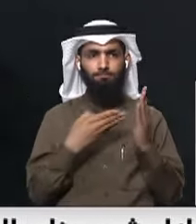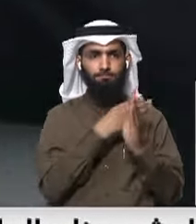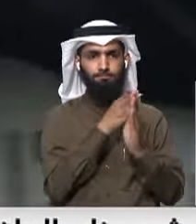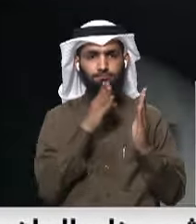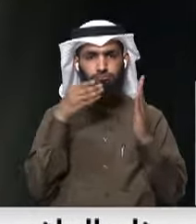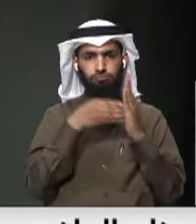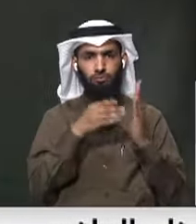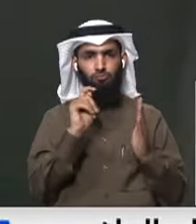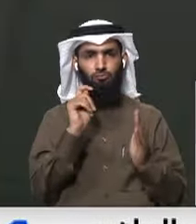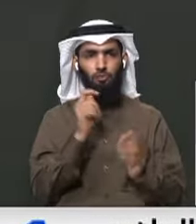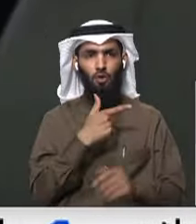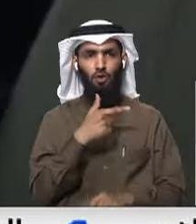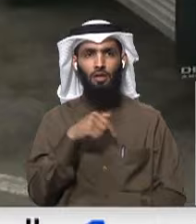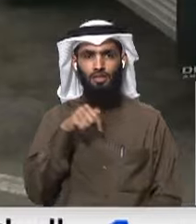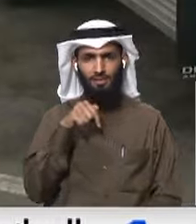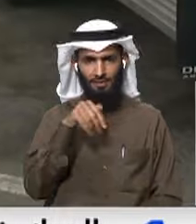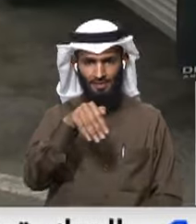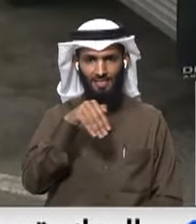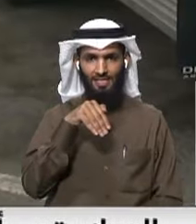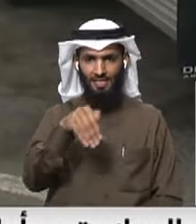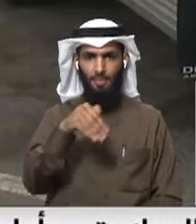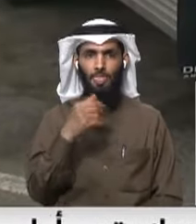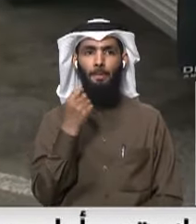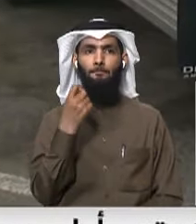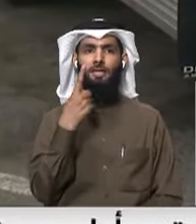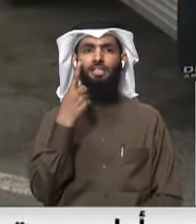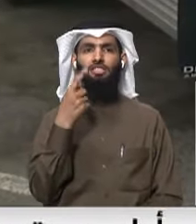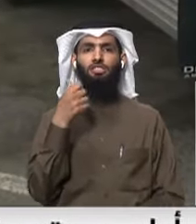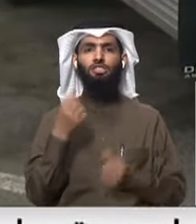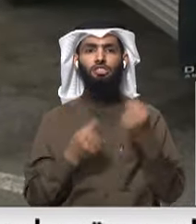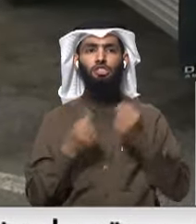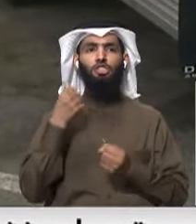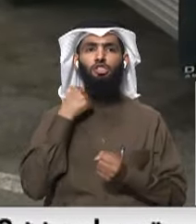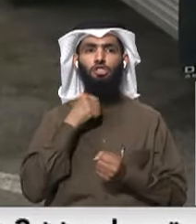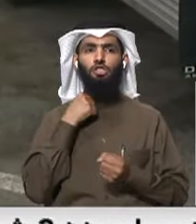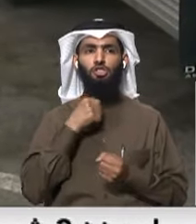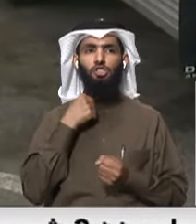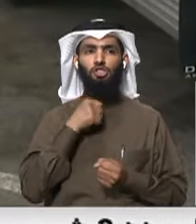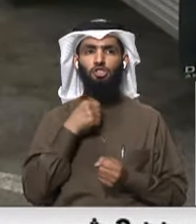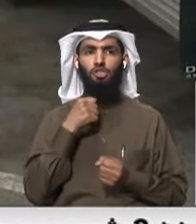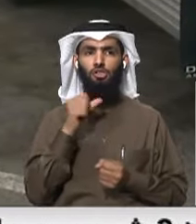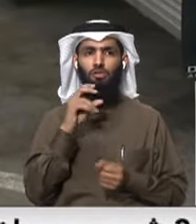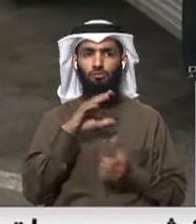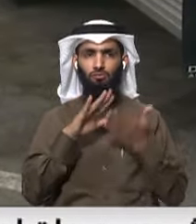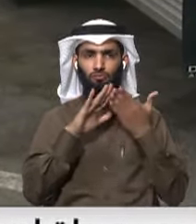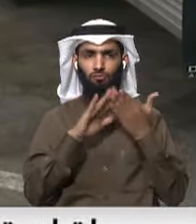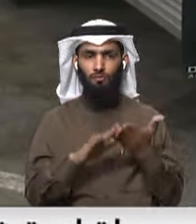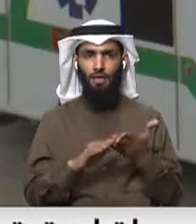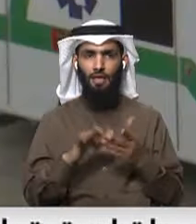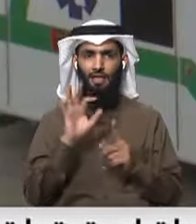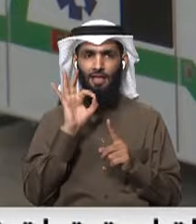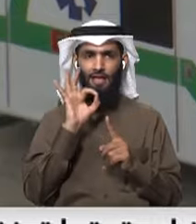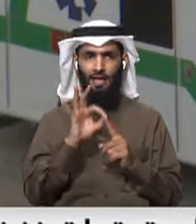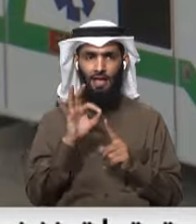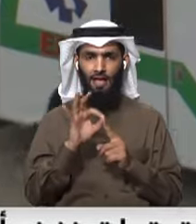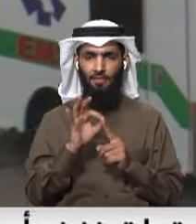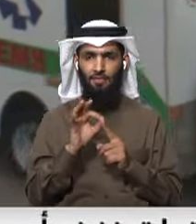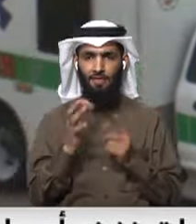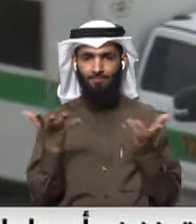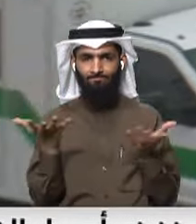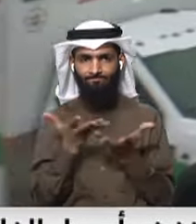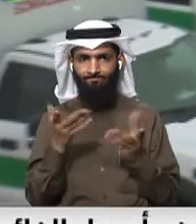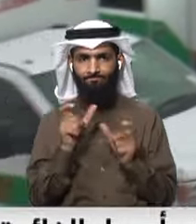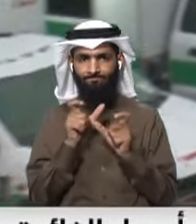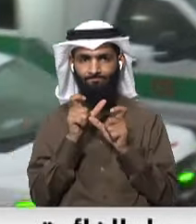اسعاف جديده في الفتره القادمه لتحقيق رؤيه اكبر واوسع في تقديم خدمات الرعايه